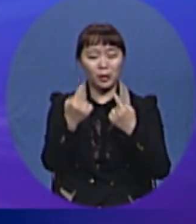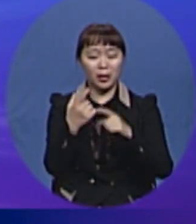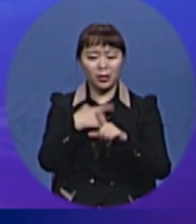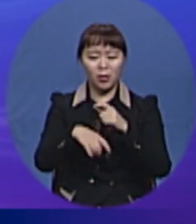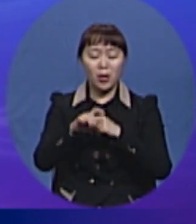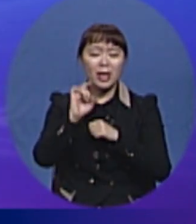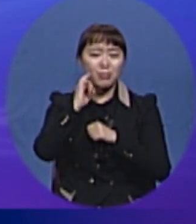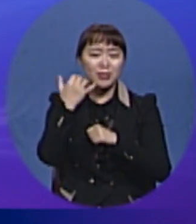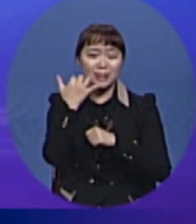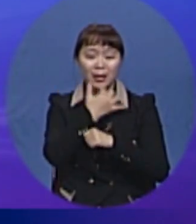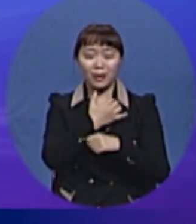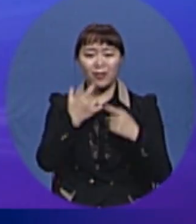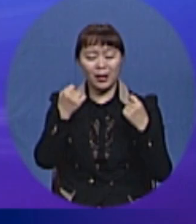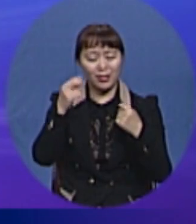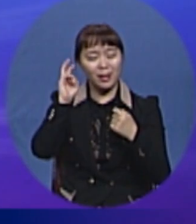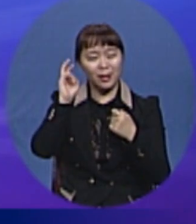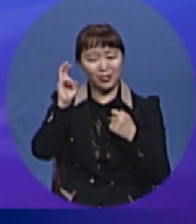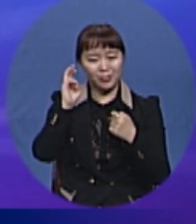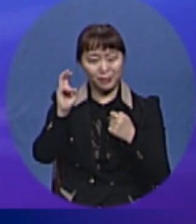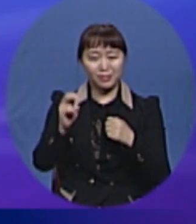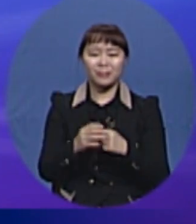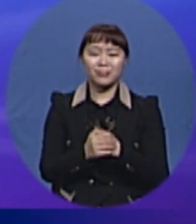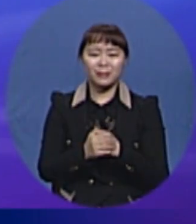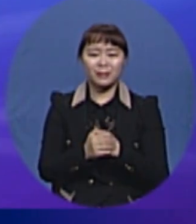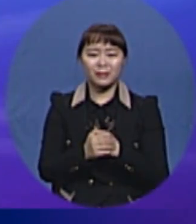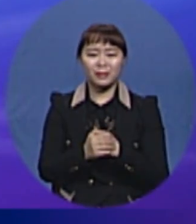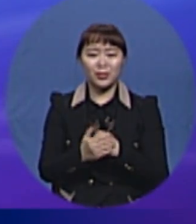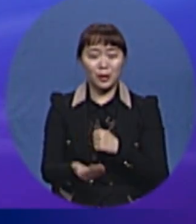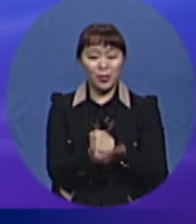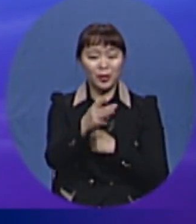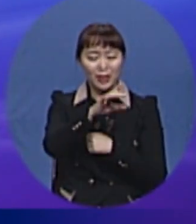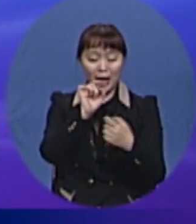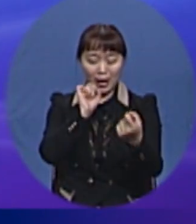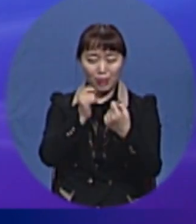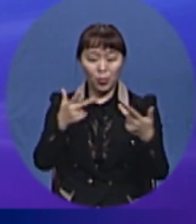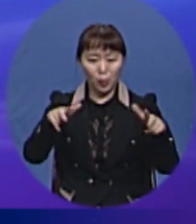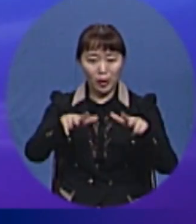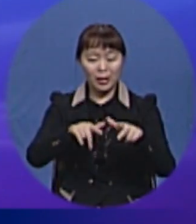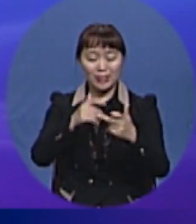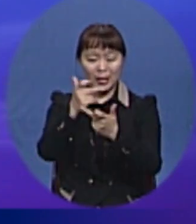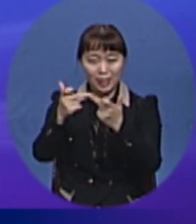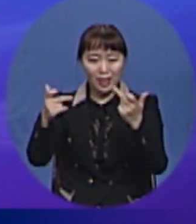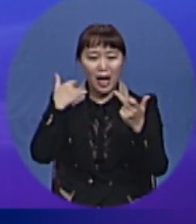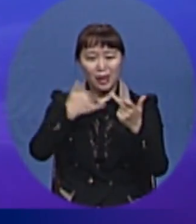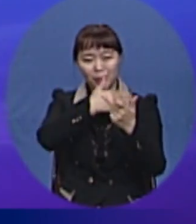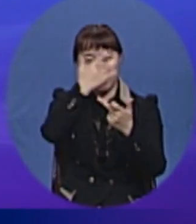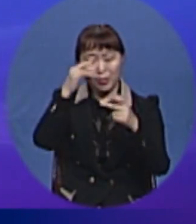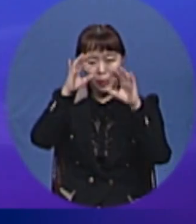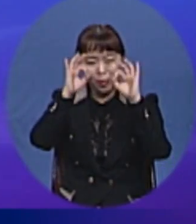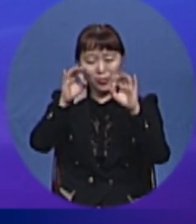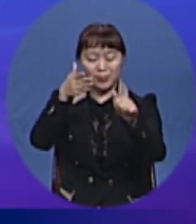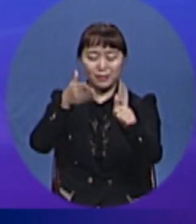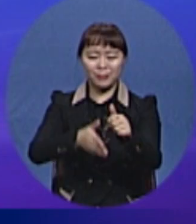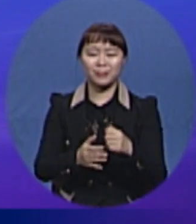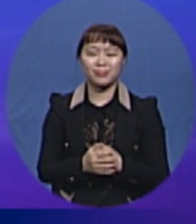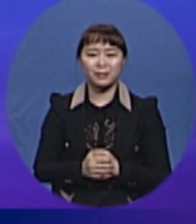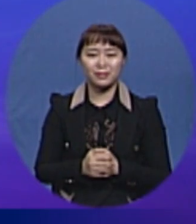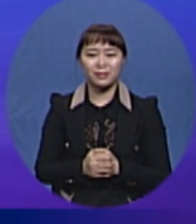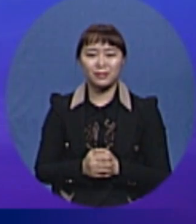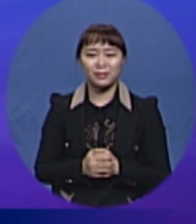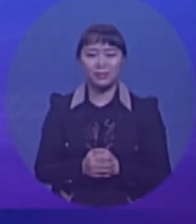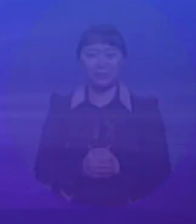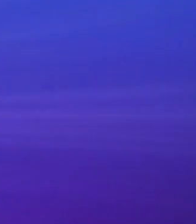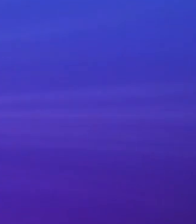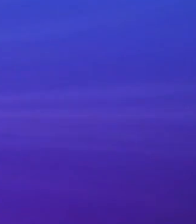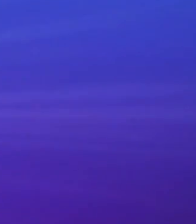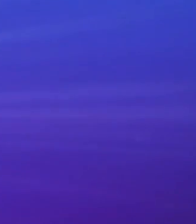고운 색을 뽐낼 것으로 예상된다고 합니다. 시청자 여러분도 가까운 공원이나 산에서 아름다운 단풍을 맞이해보시는 건 어떨까요?